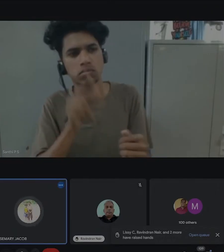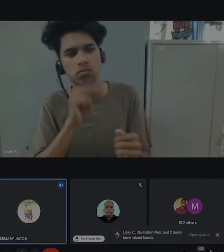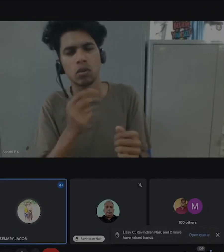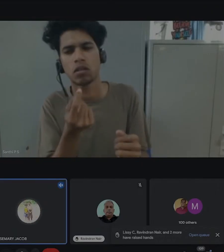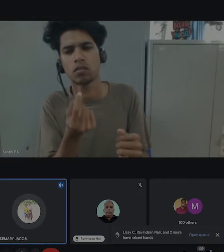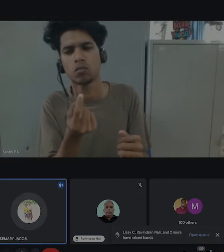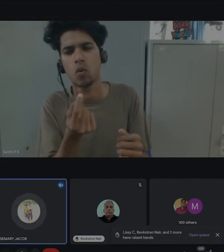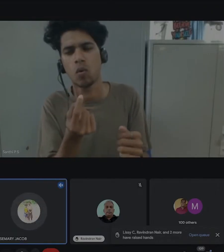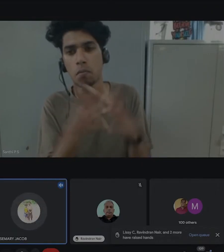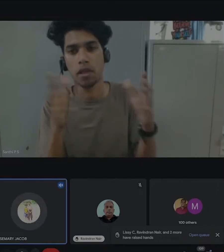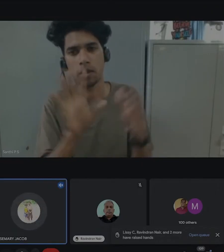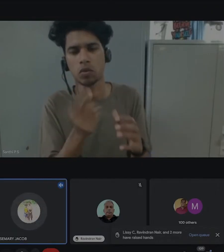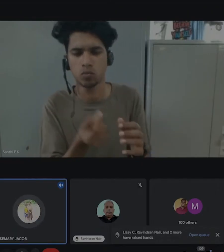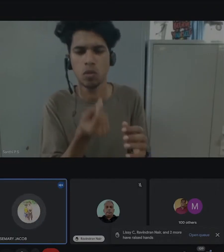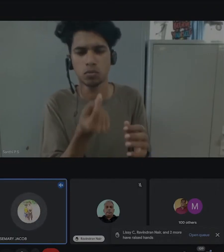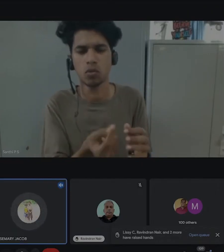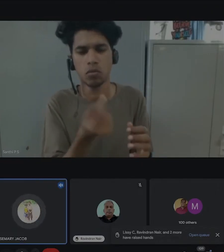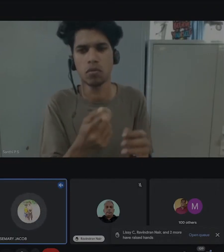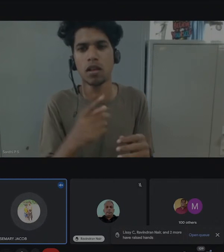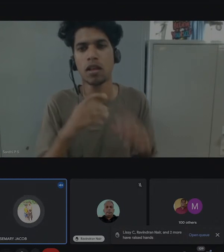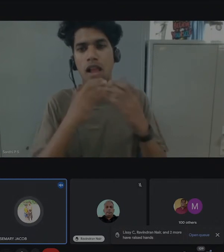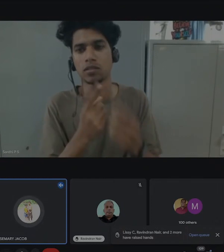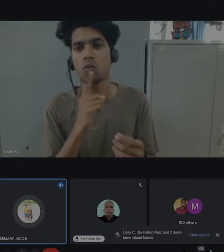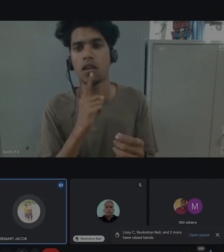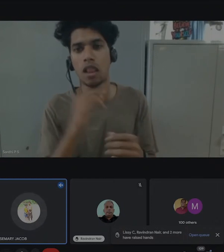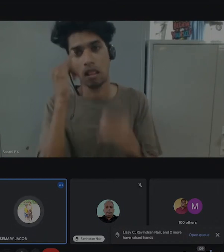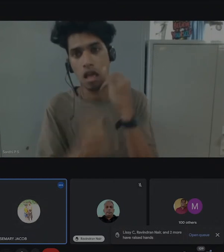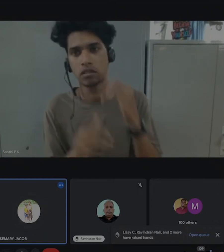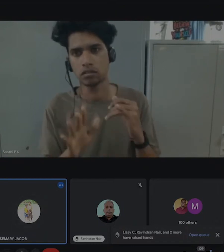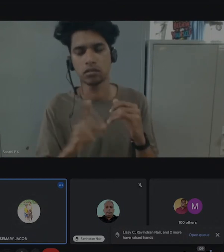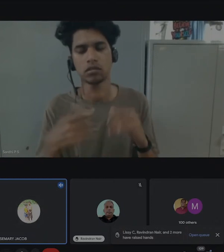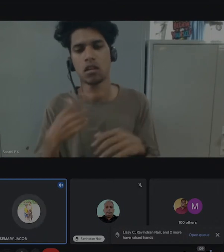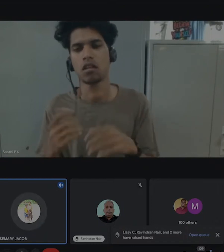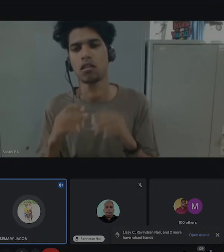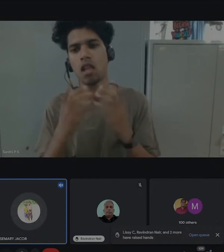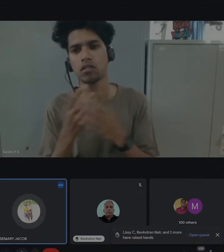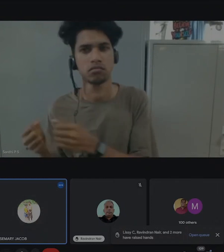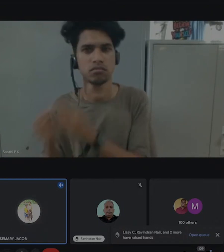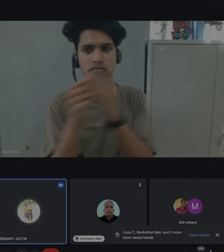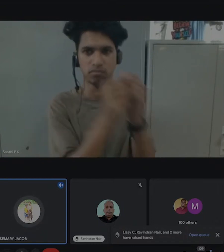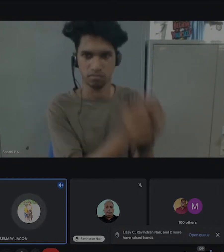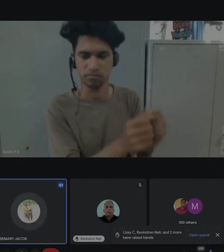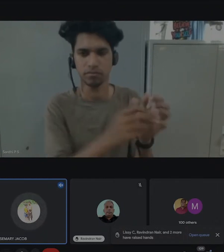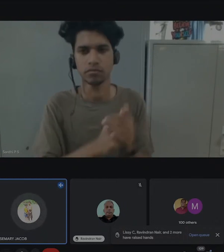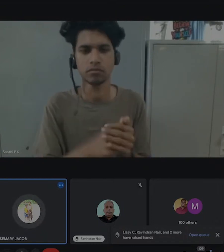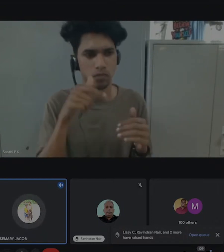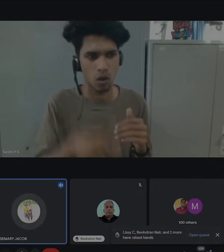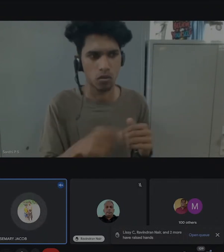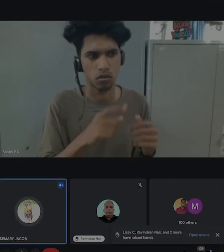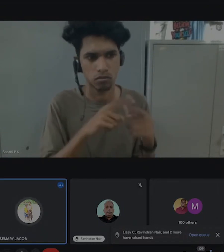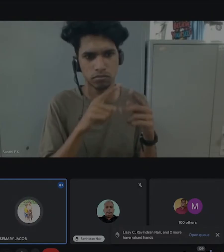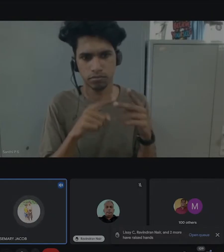തുടങ്ങിയിട്ടുള്ളതുകൊണ്ട് നമുക്ക് 1ാം ക്ലാസ് ലാസ്റ്റ് ടേമിലാണ് നമ്മൾ സ്കൂളിൽ കൊണ്ടുവരുന്നത്. എന്നിട്ട് അപ്പൊ ഇപ്പൊ 4ലായതോടെ